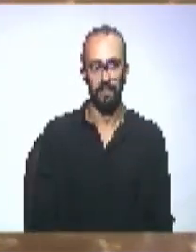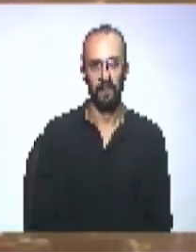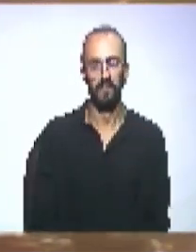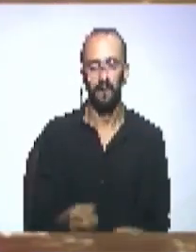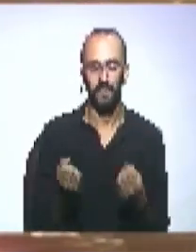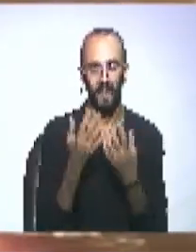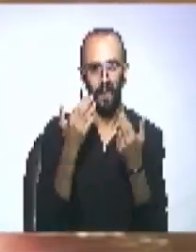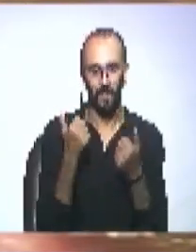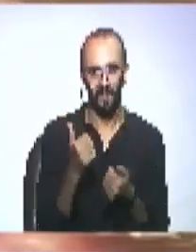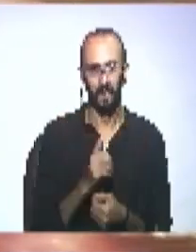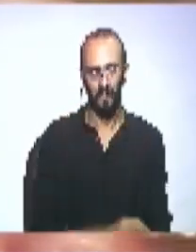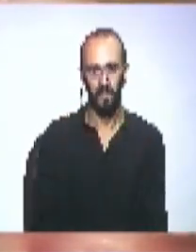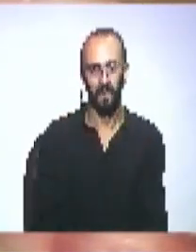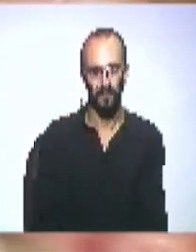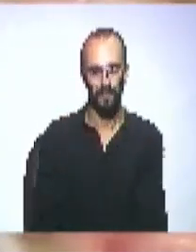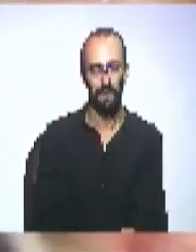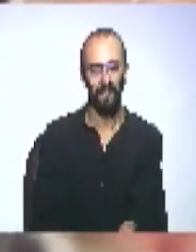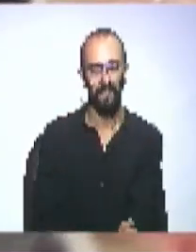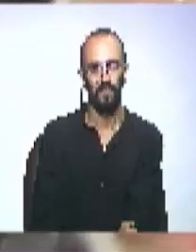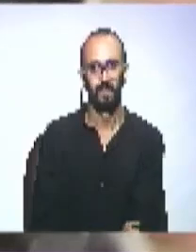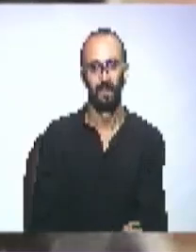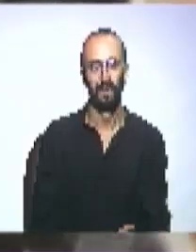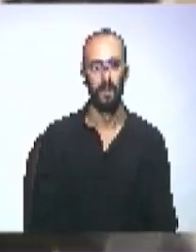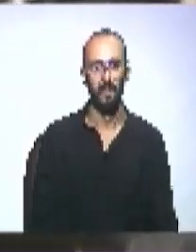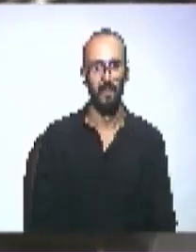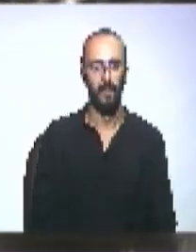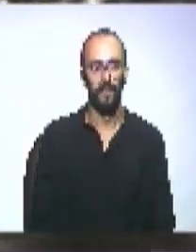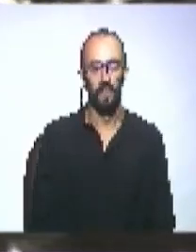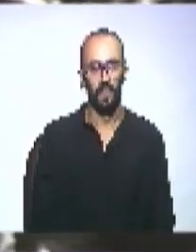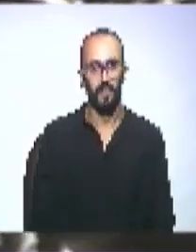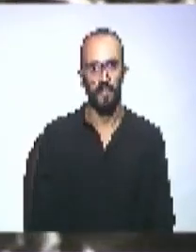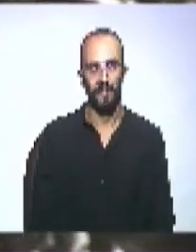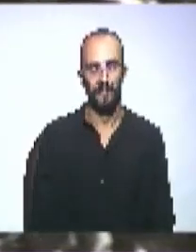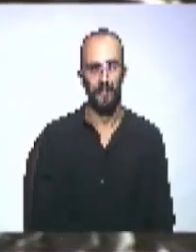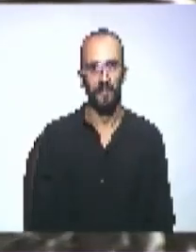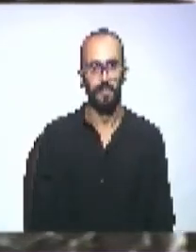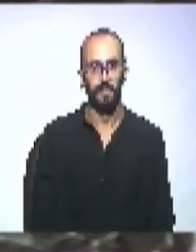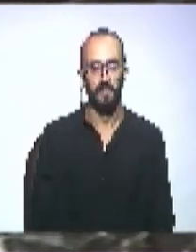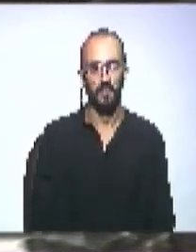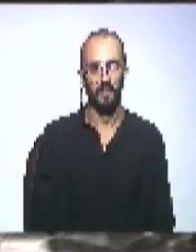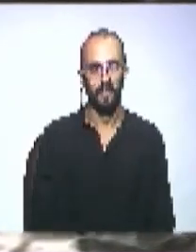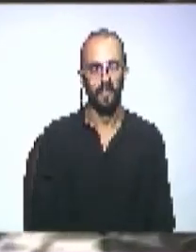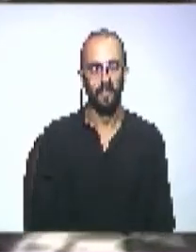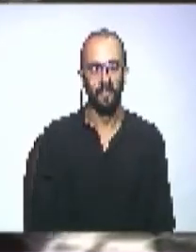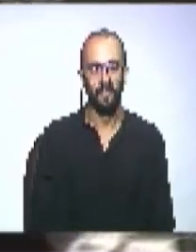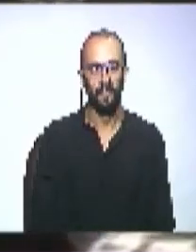نورتينا يا استاذه وفاء. كويس. هنحط بقى الهمبرجر بتاعنا